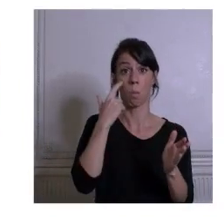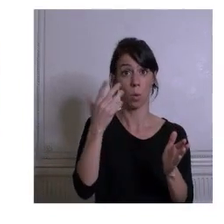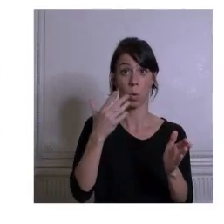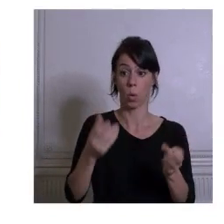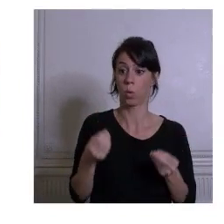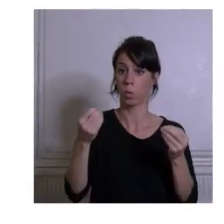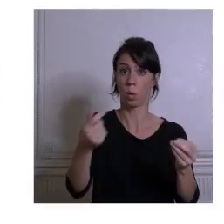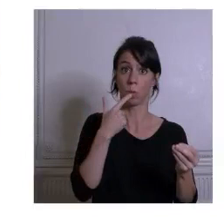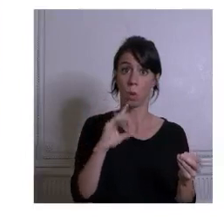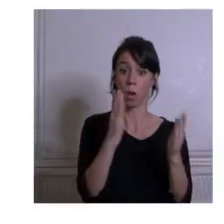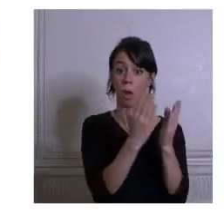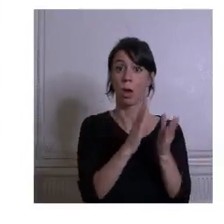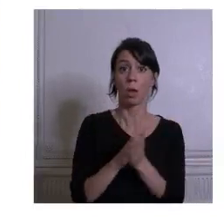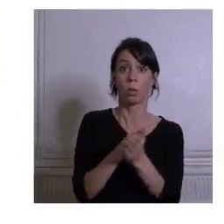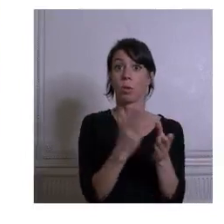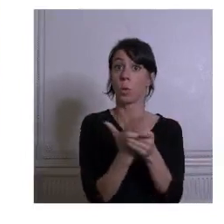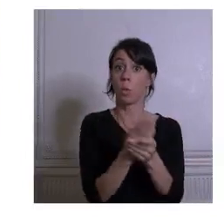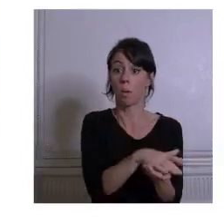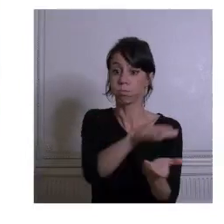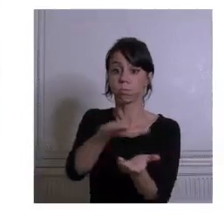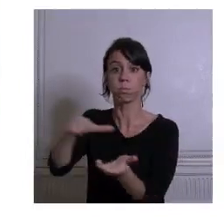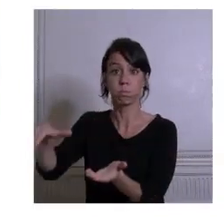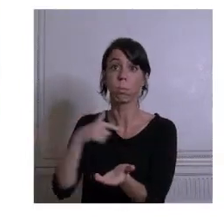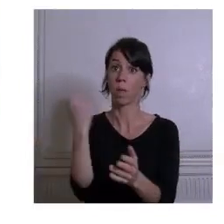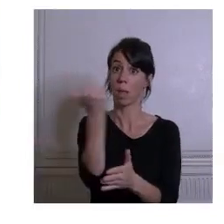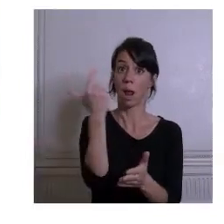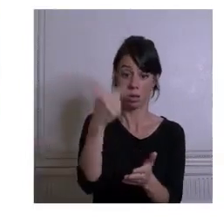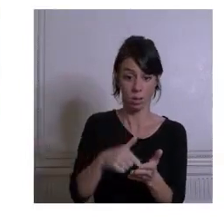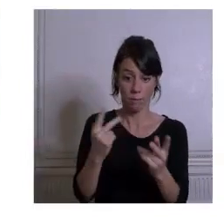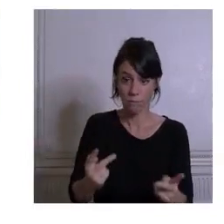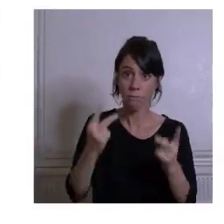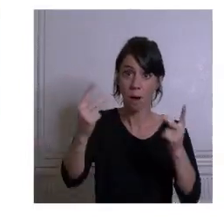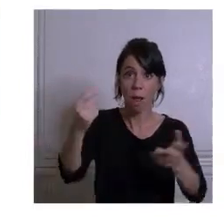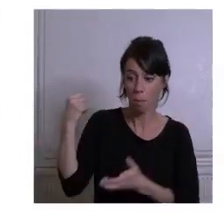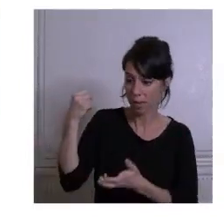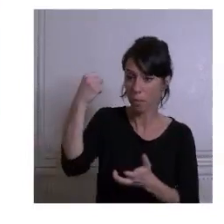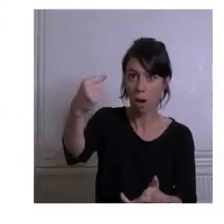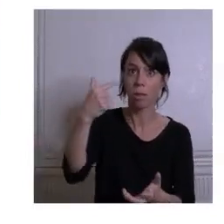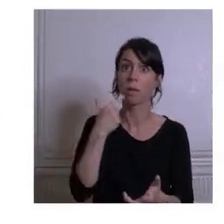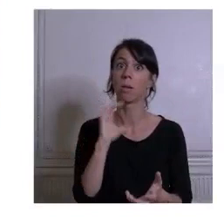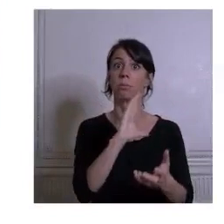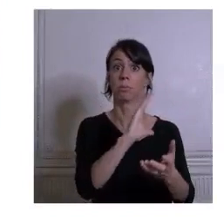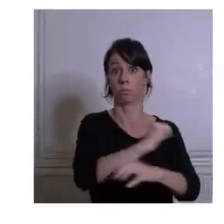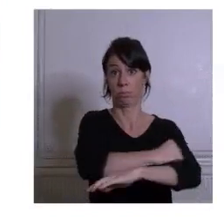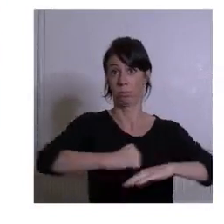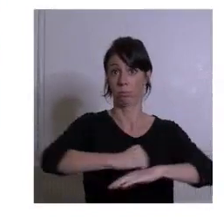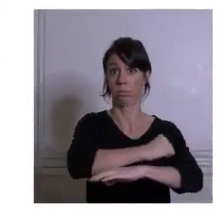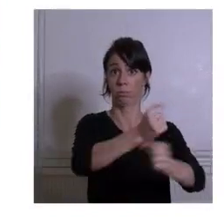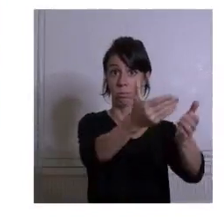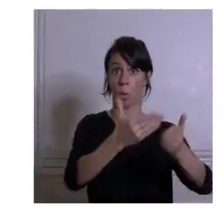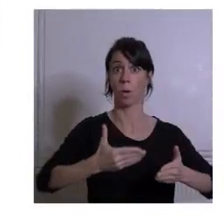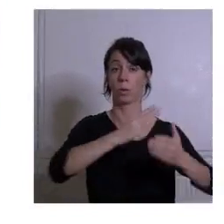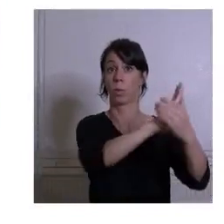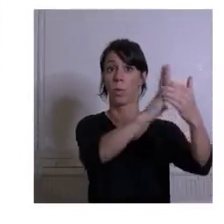les politiques vélo. Donc je me pose la question, c'est tout. Oui. Pour confirmer, je sais qu'ils